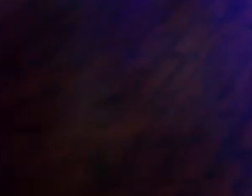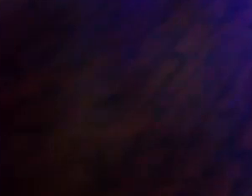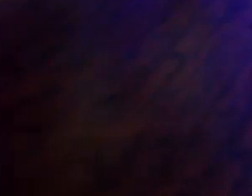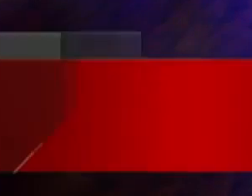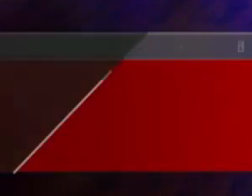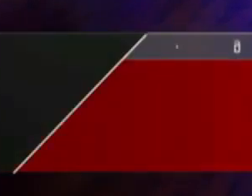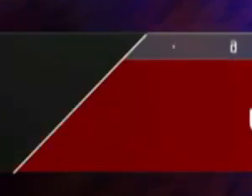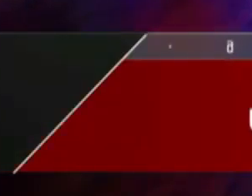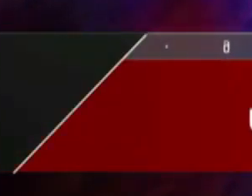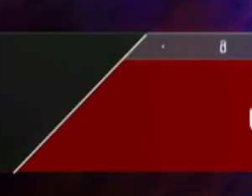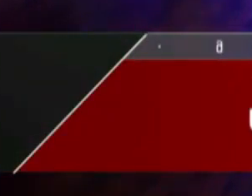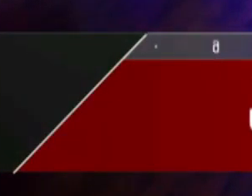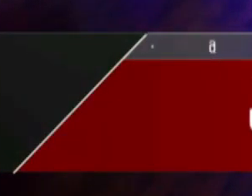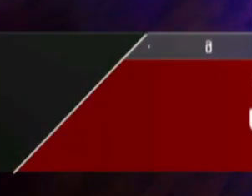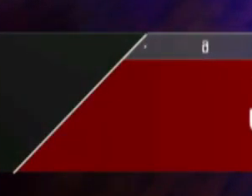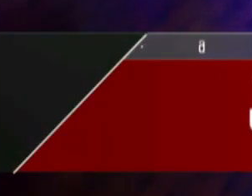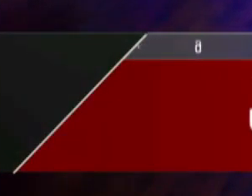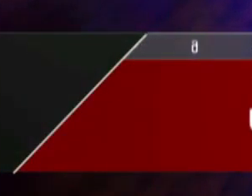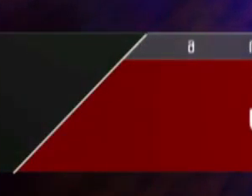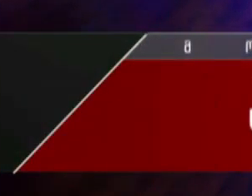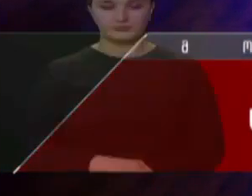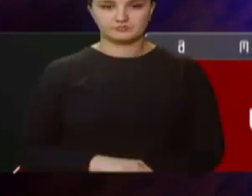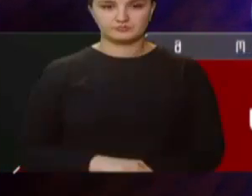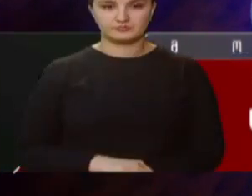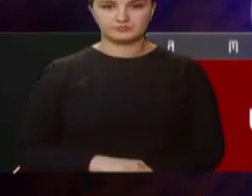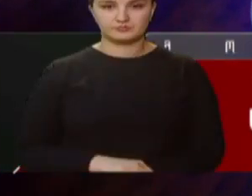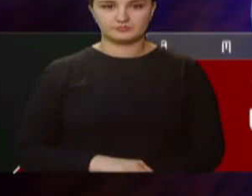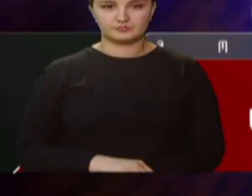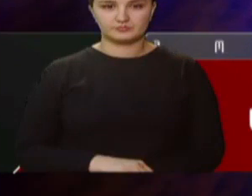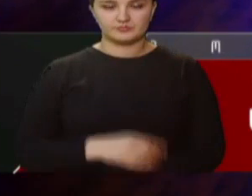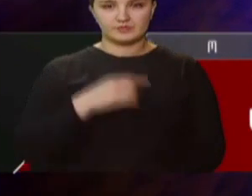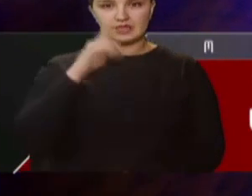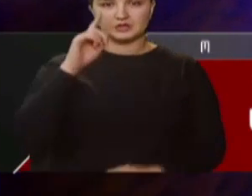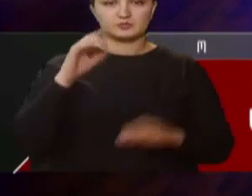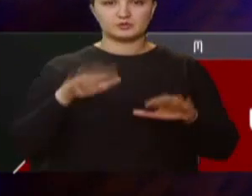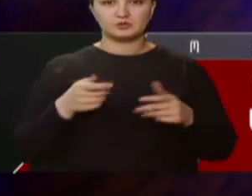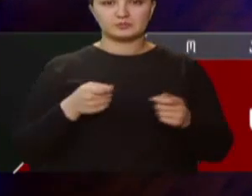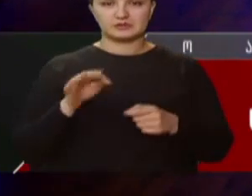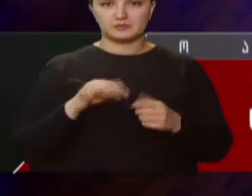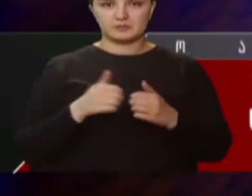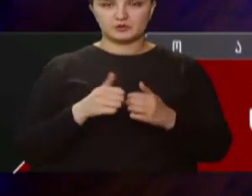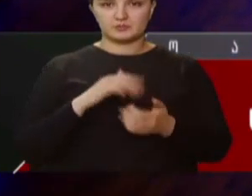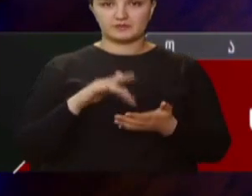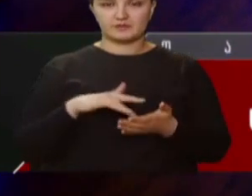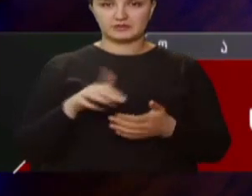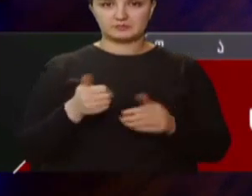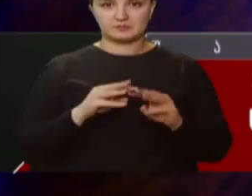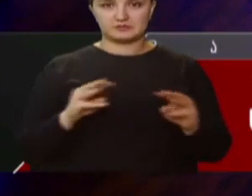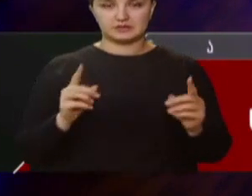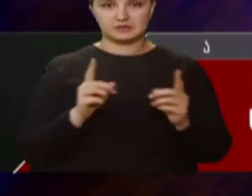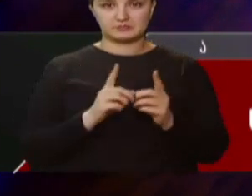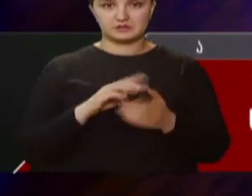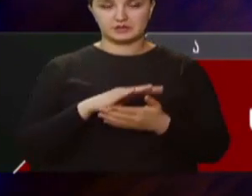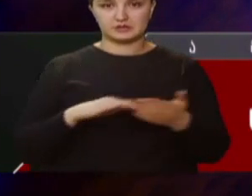Azerbaijanis președintis mer Sakartvelo dan ori tvisin danonshebul mishnolovan proektebze saubari dghes mezobeli kveqnis premiertan gagrdzalda.